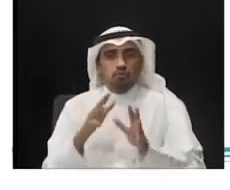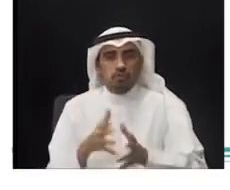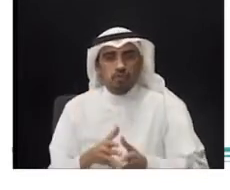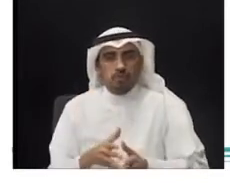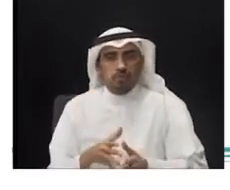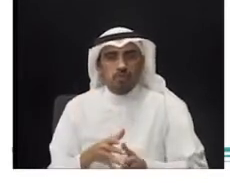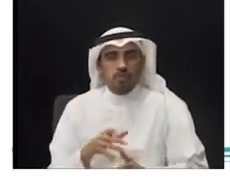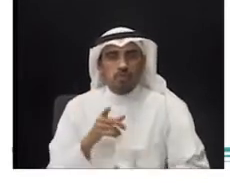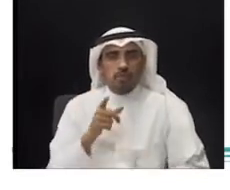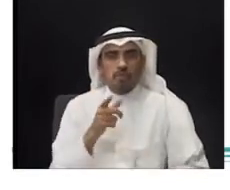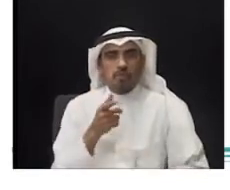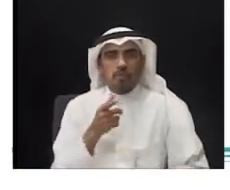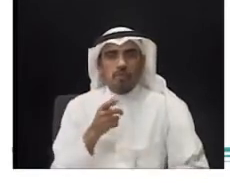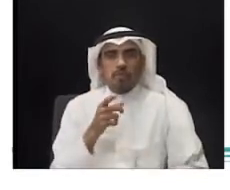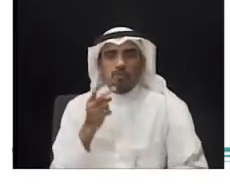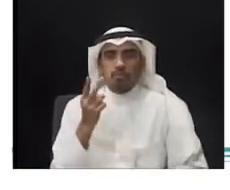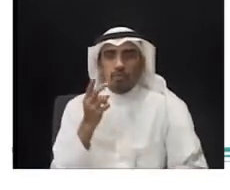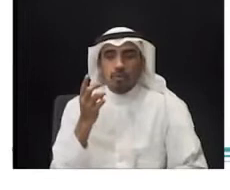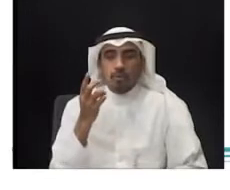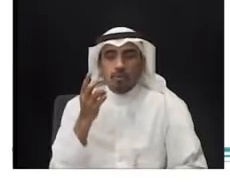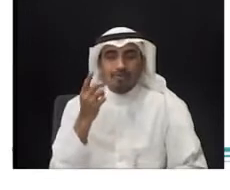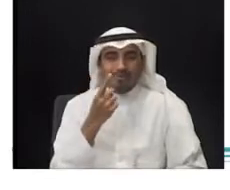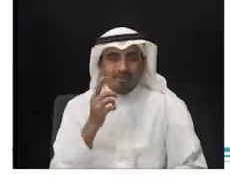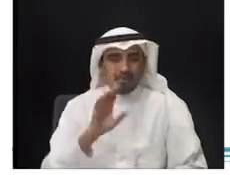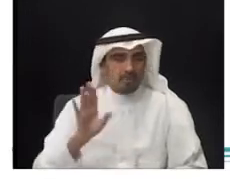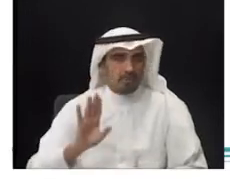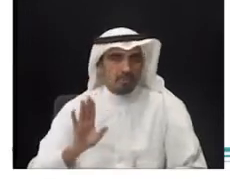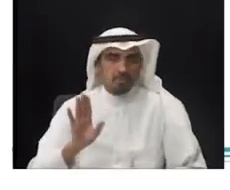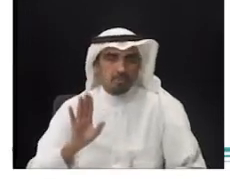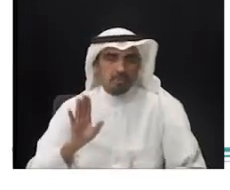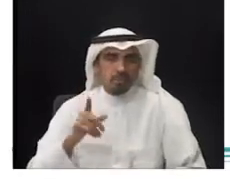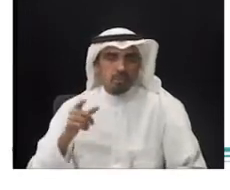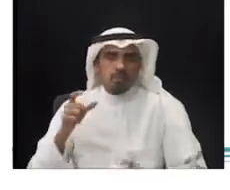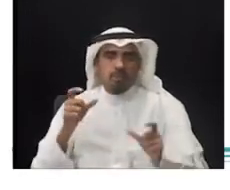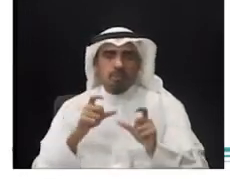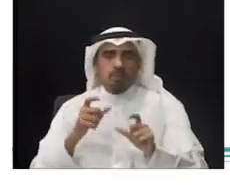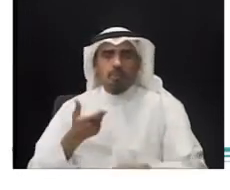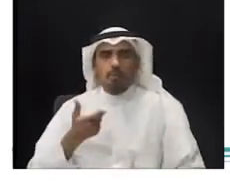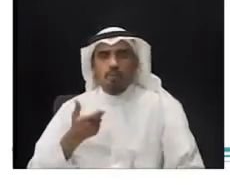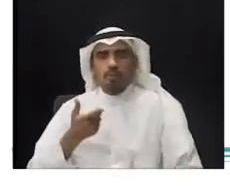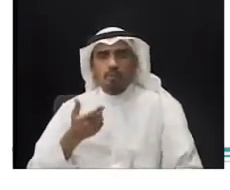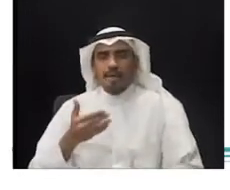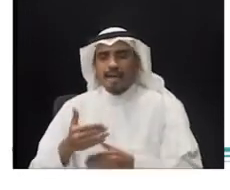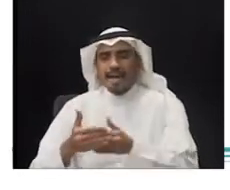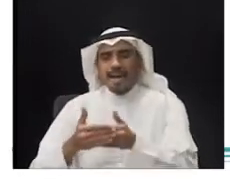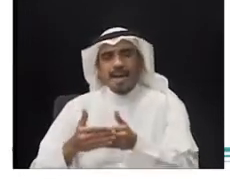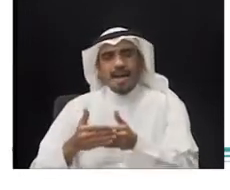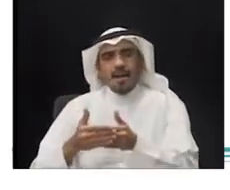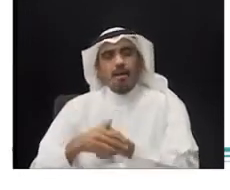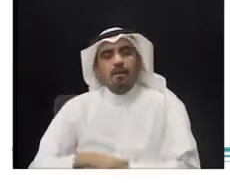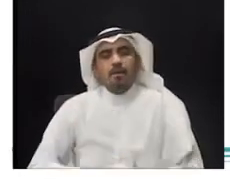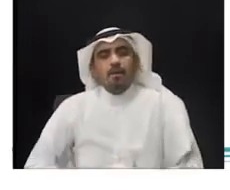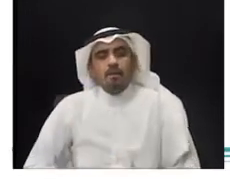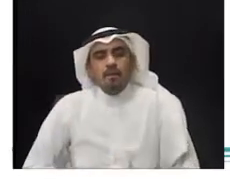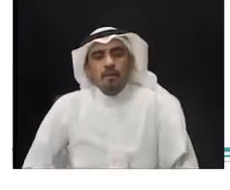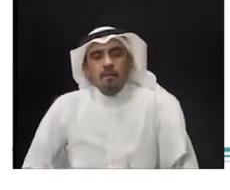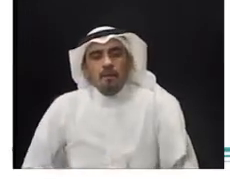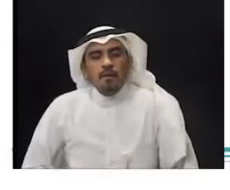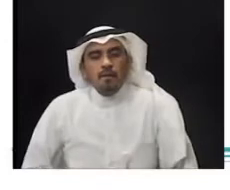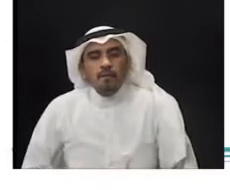ودائما تأتي للجمع لا يشار بها إلى مثنى أو مفرد وتدل على